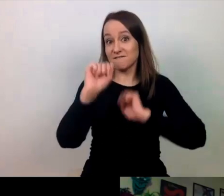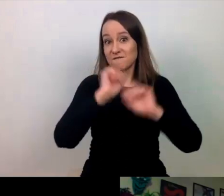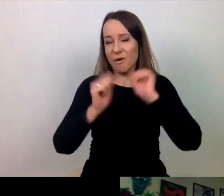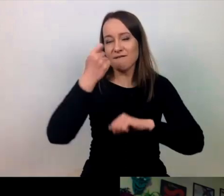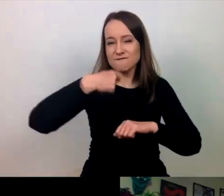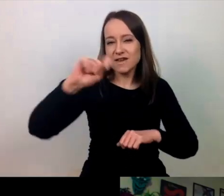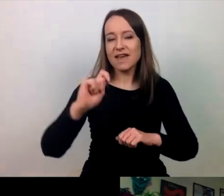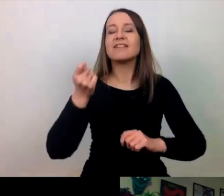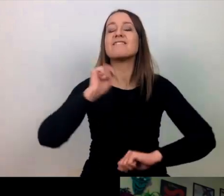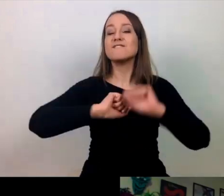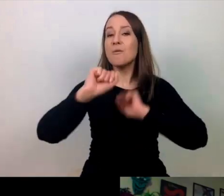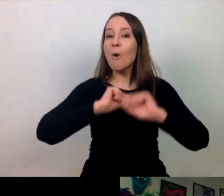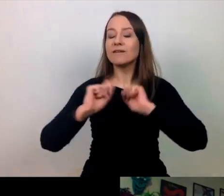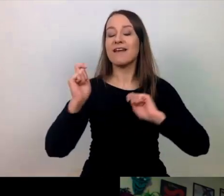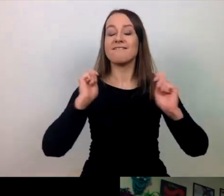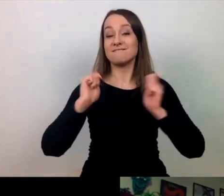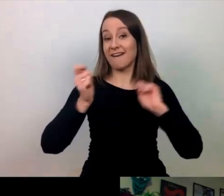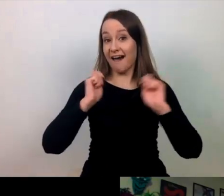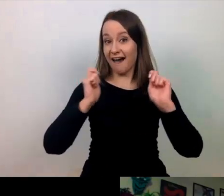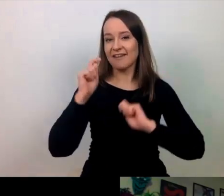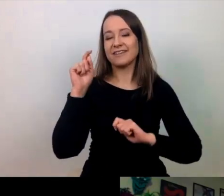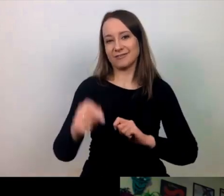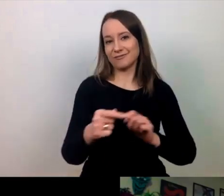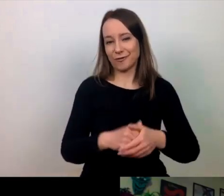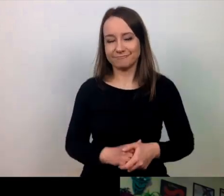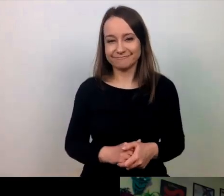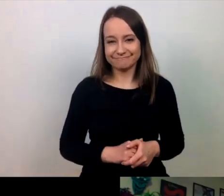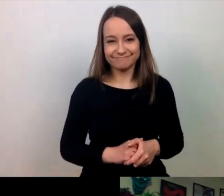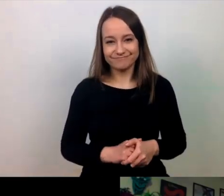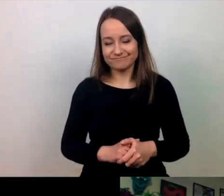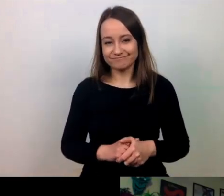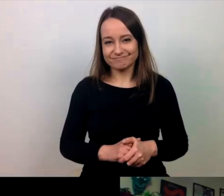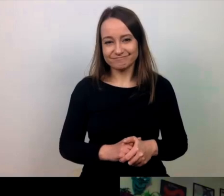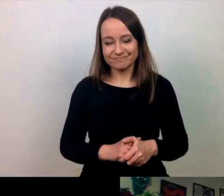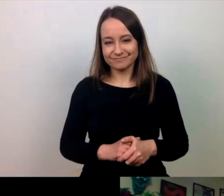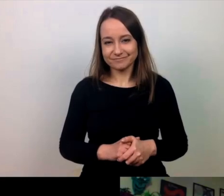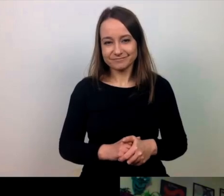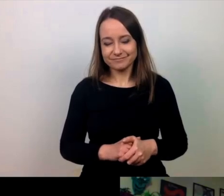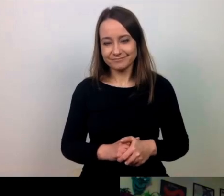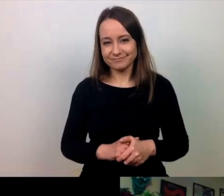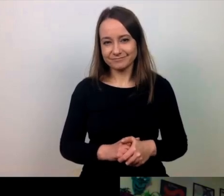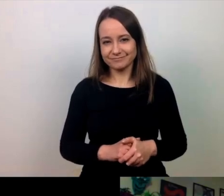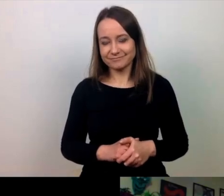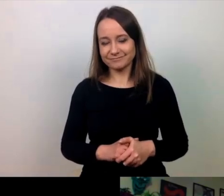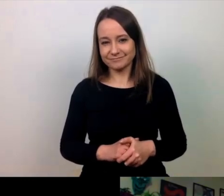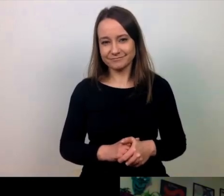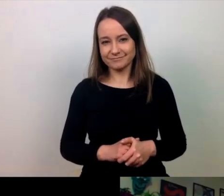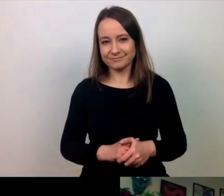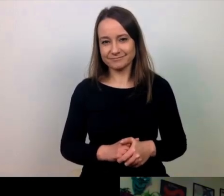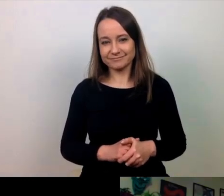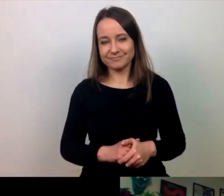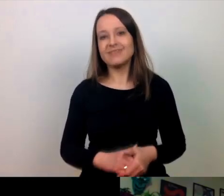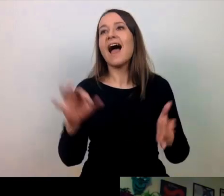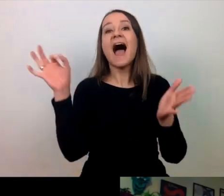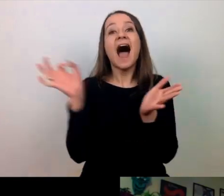włoskie wakacje są właściwie pretekstem i tylko tak się złożyło, że akurat bohaterzy tam